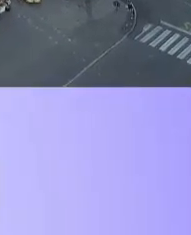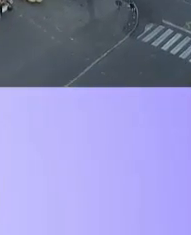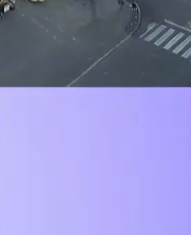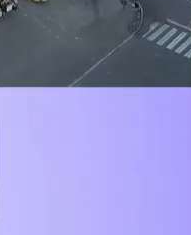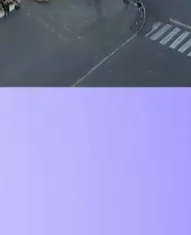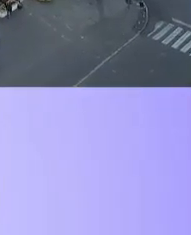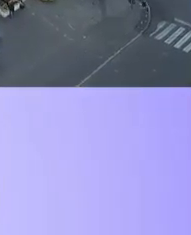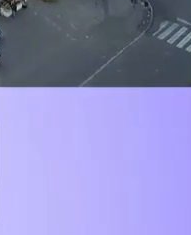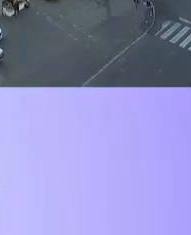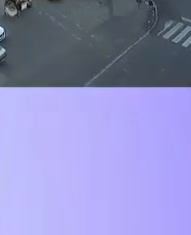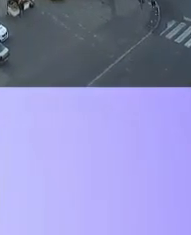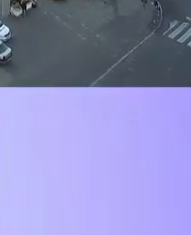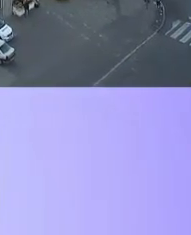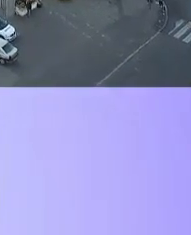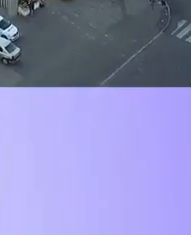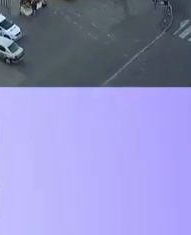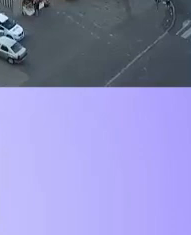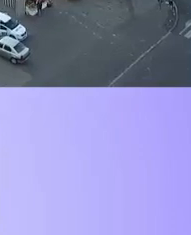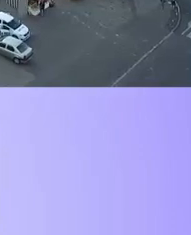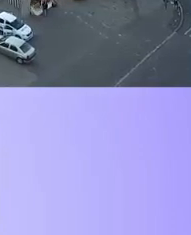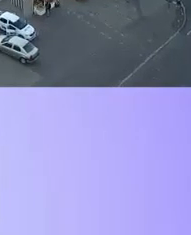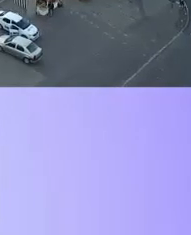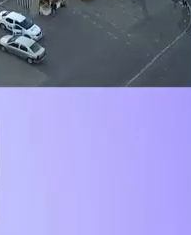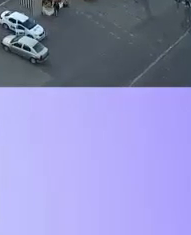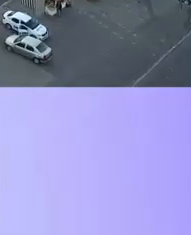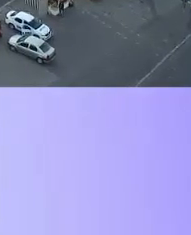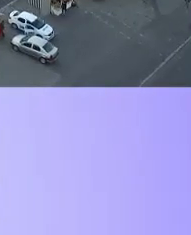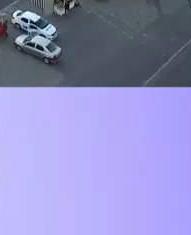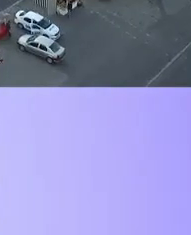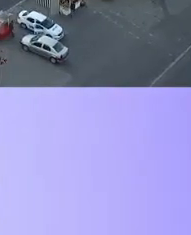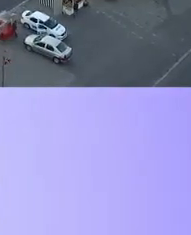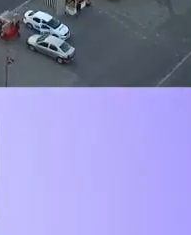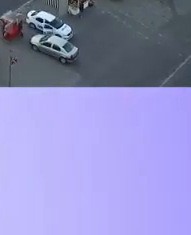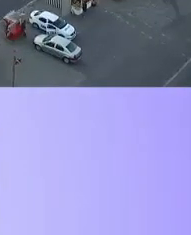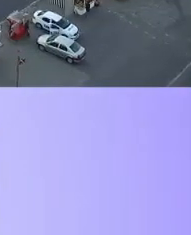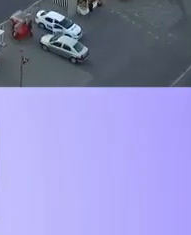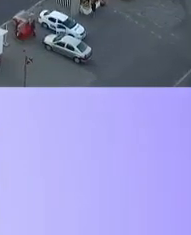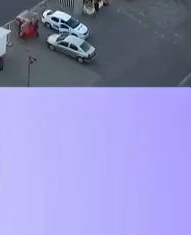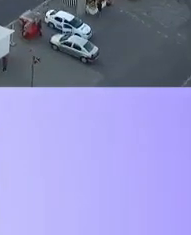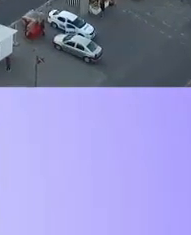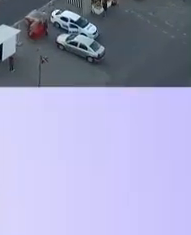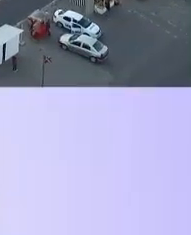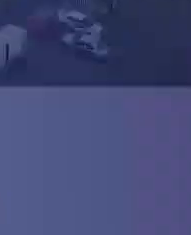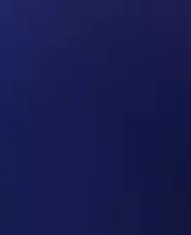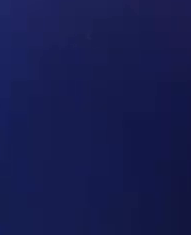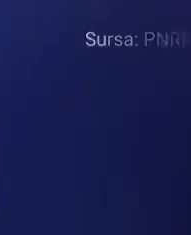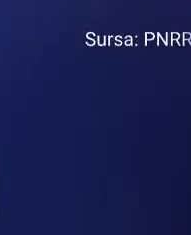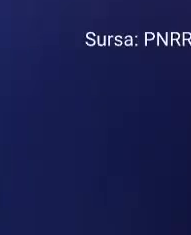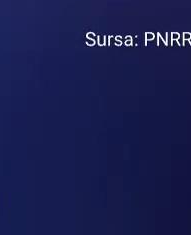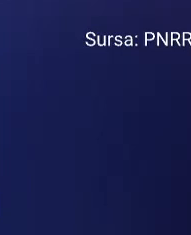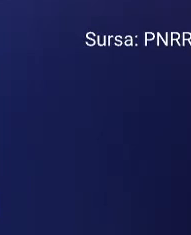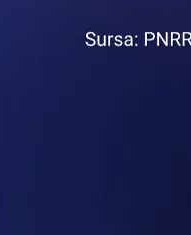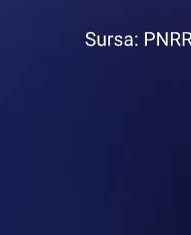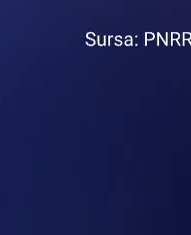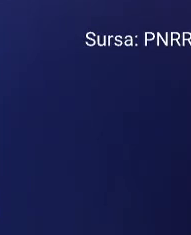investiții care s-au făcut pentru repararea căii ferate de pe coridoruri în Dunăre, despre care vorbea și colega noastră de la Brașov mai devreme,